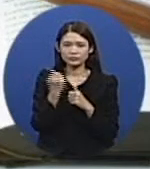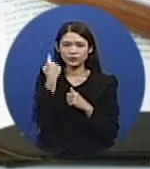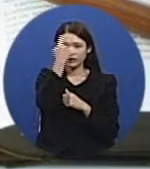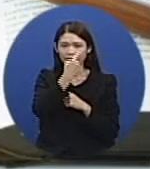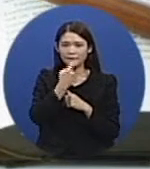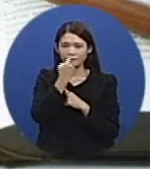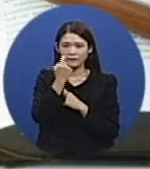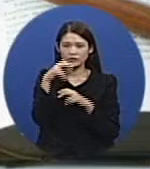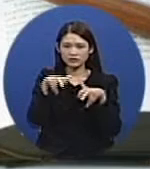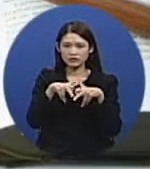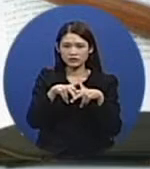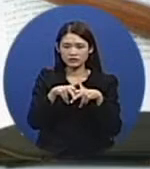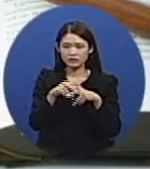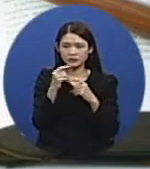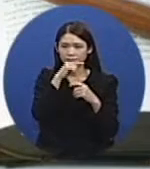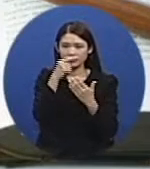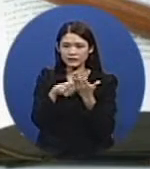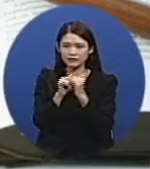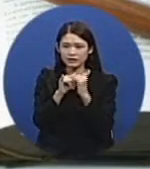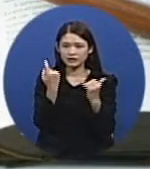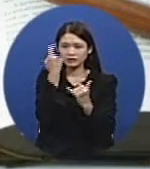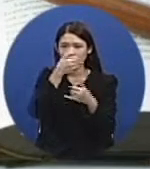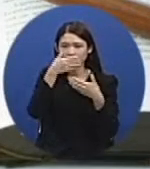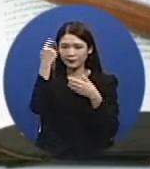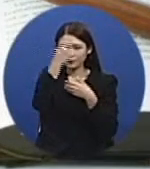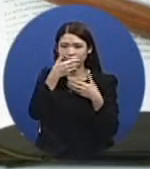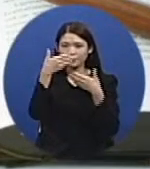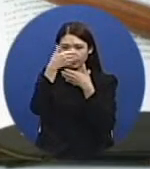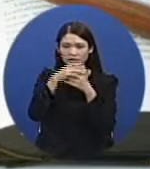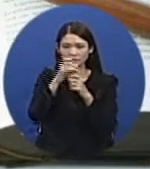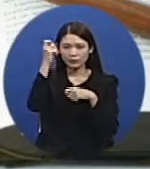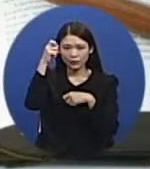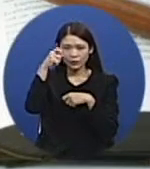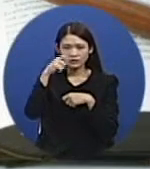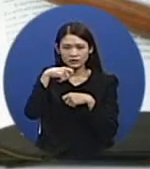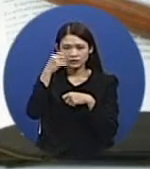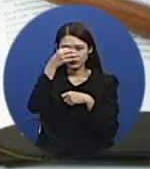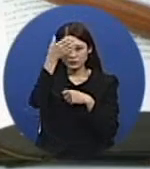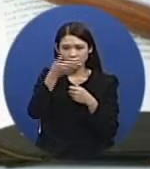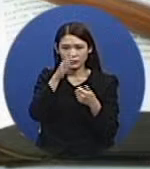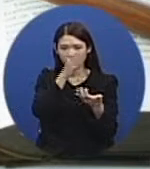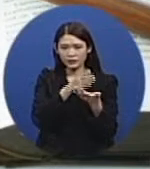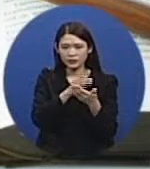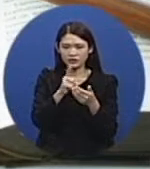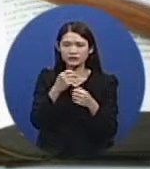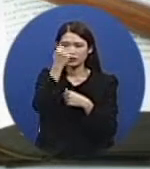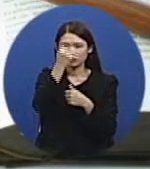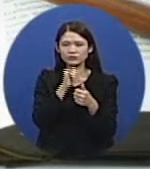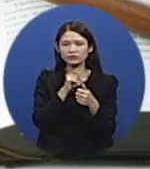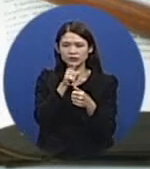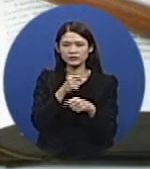안면장애의 경우엔 피해자가 착용하고 있는 마스크나 장갑, 모자 등을 무리하게 벗도록 요구하는 것을 삼가도록